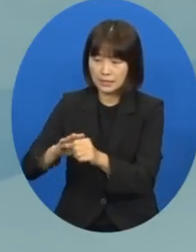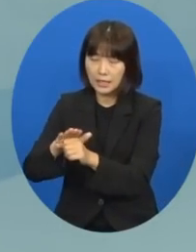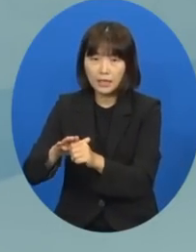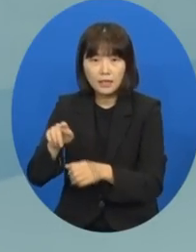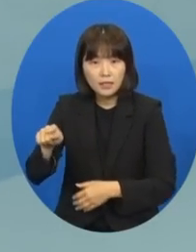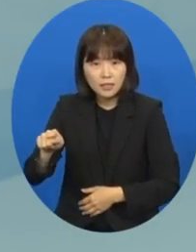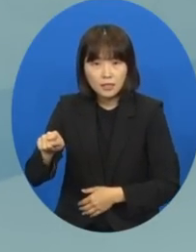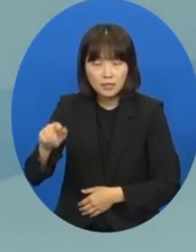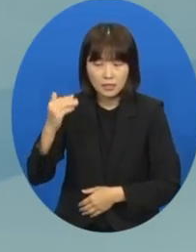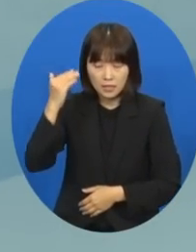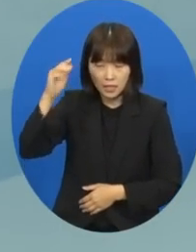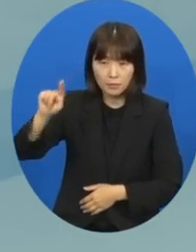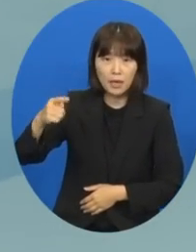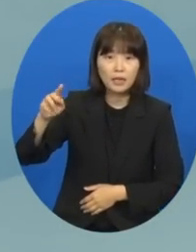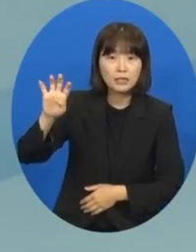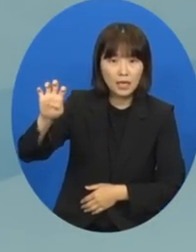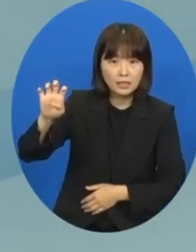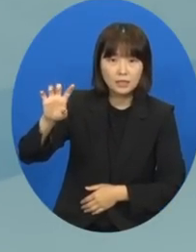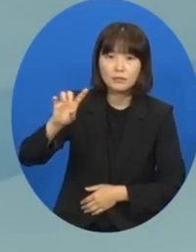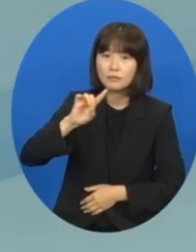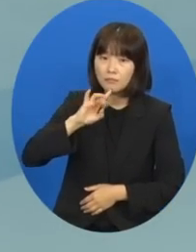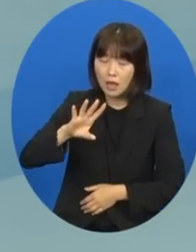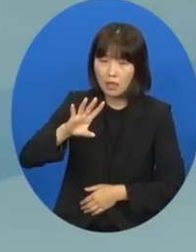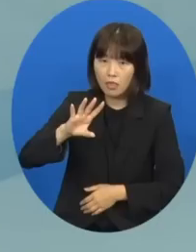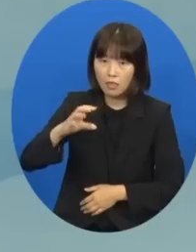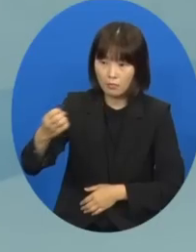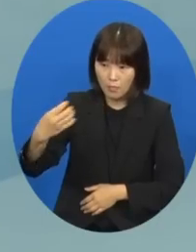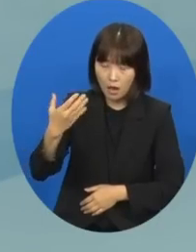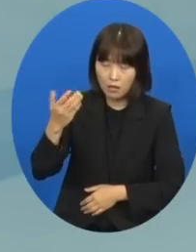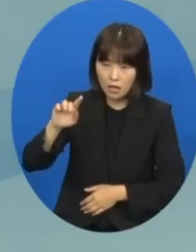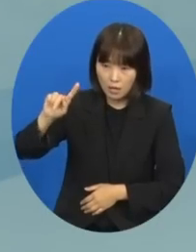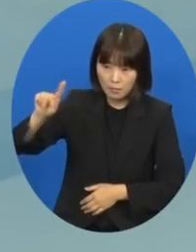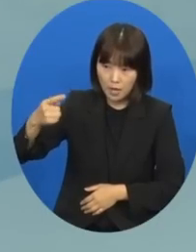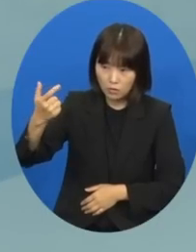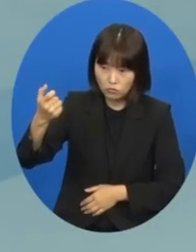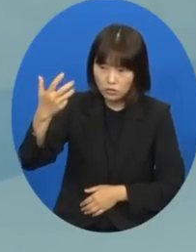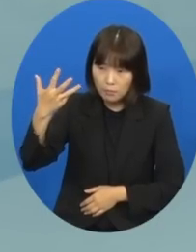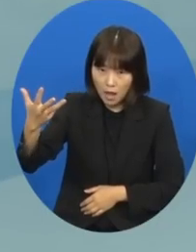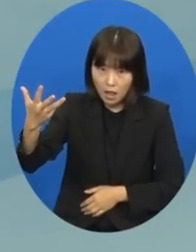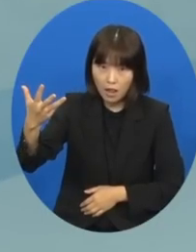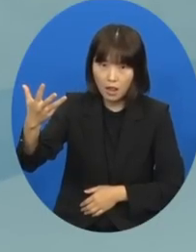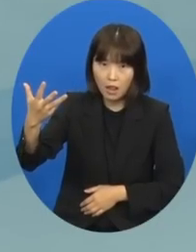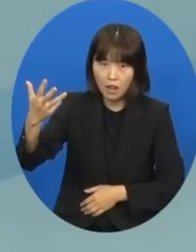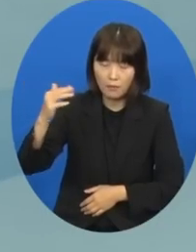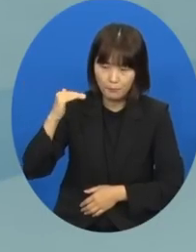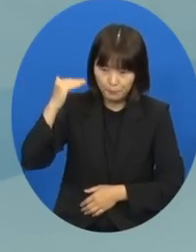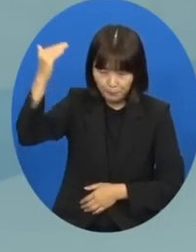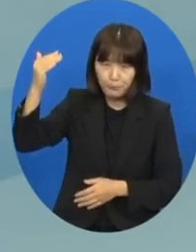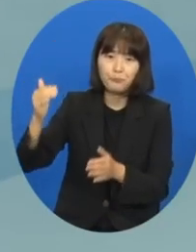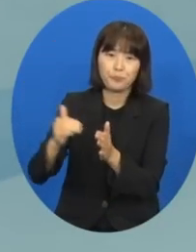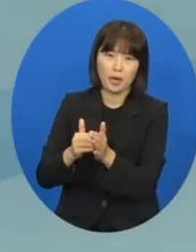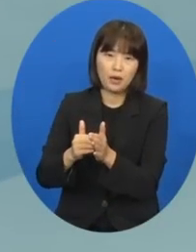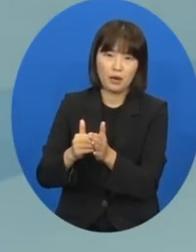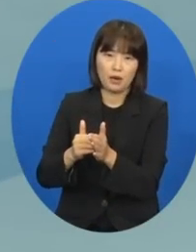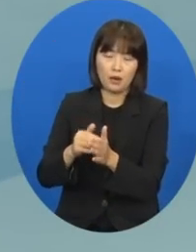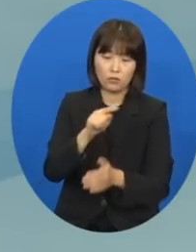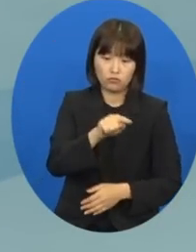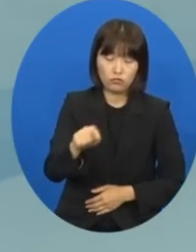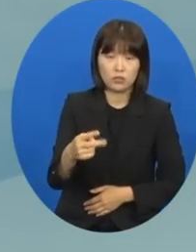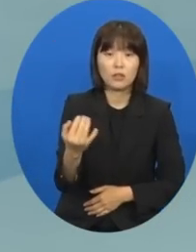됐을까요? 140밖에 못 큰다고 그랬잖아요. 140이 아니라 168. 이게 둘 다 여자예요. 여자입니다.